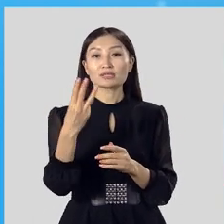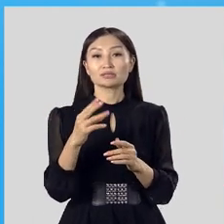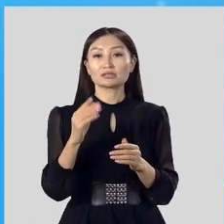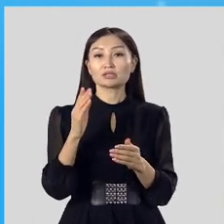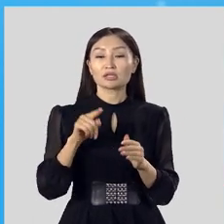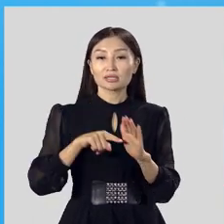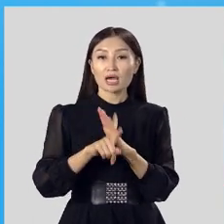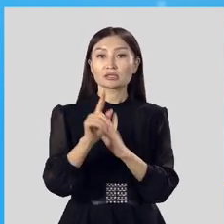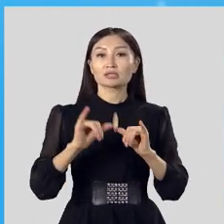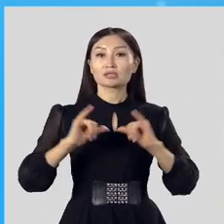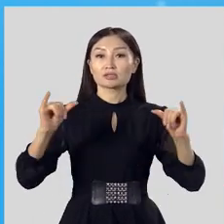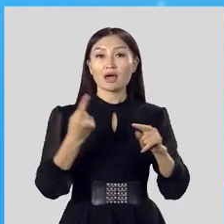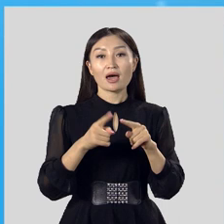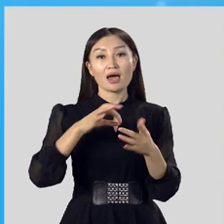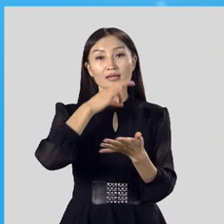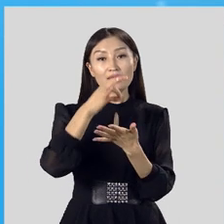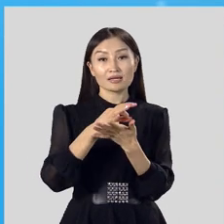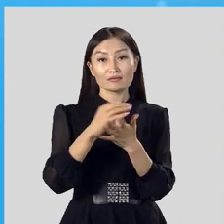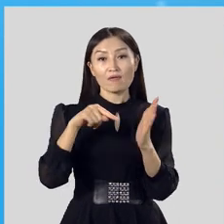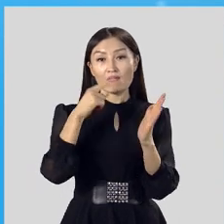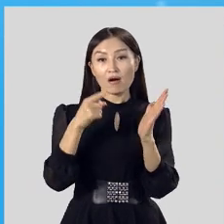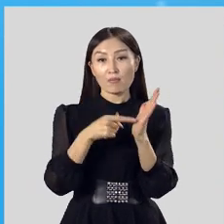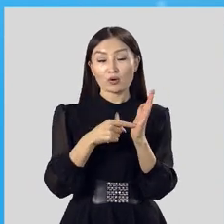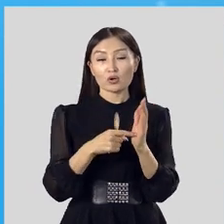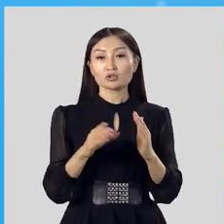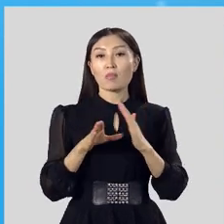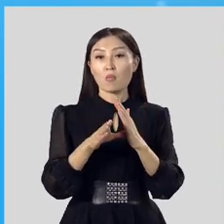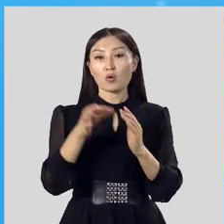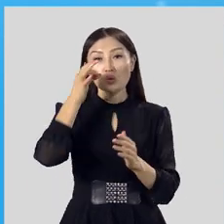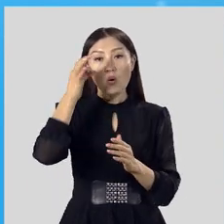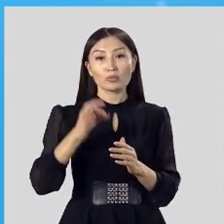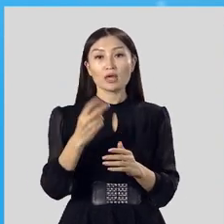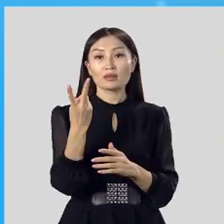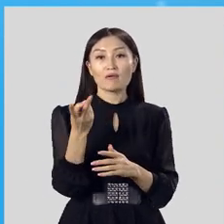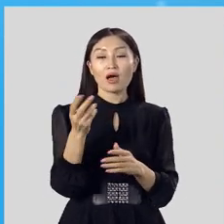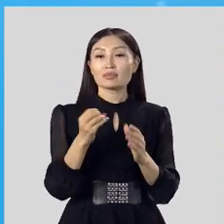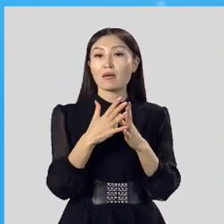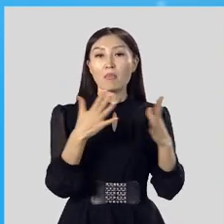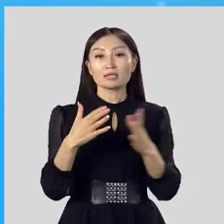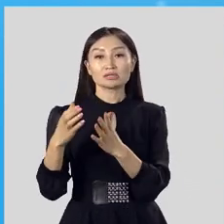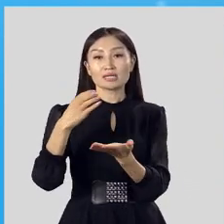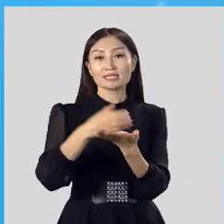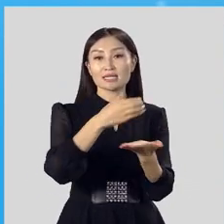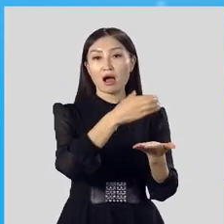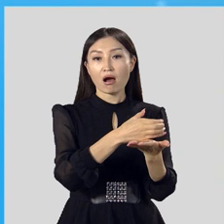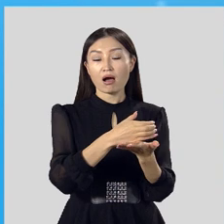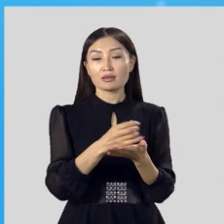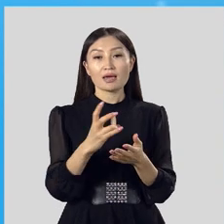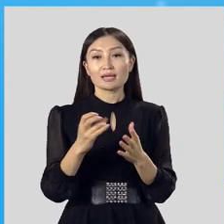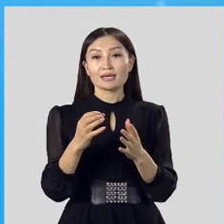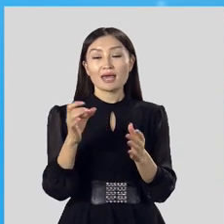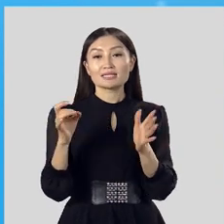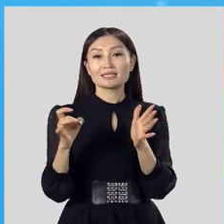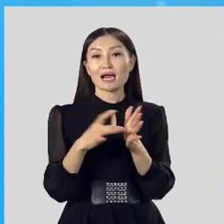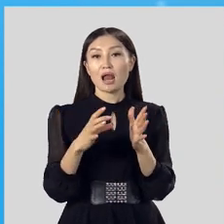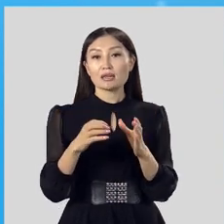развиваться? Ответить на этот вопрос помогут опыты. В два небольших стакана или небольшие